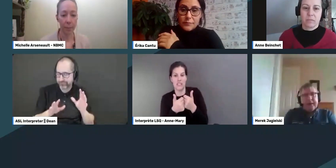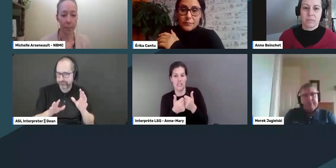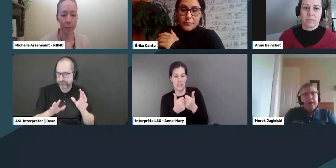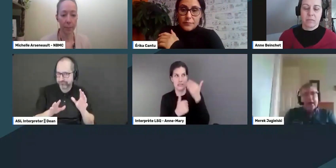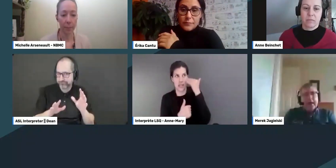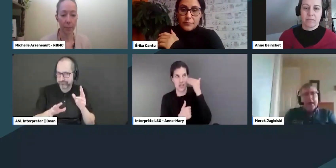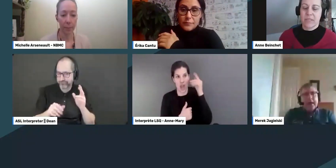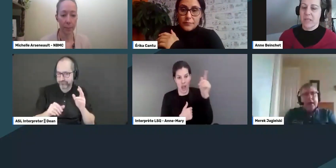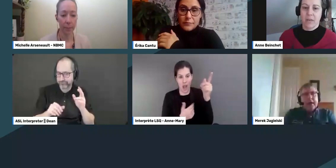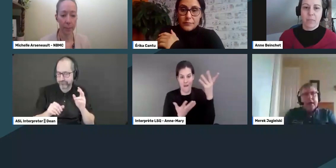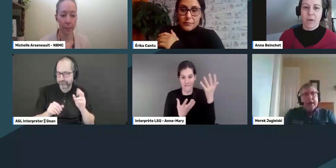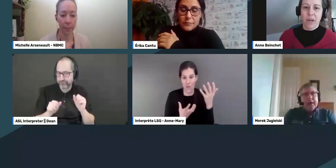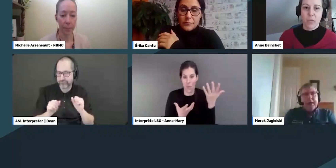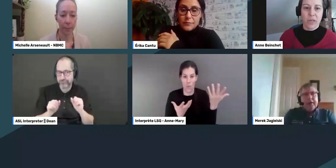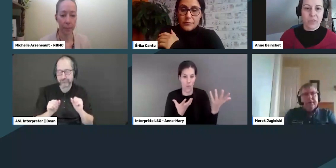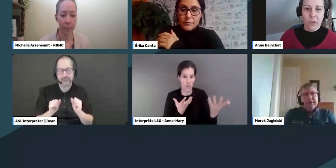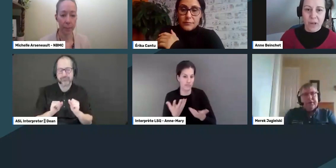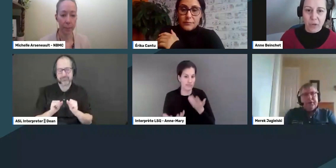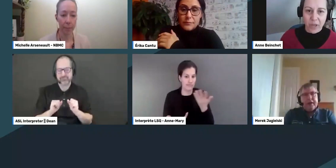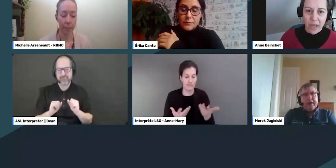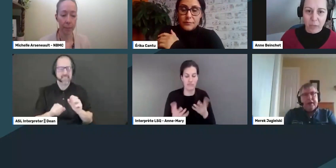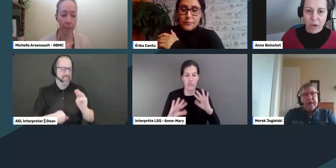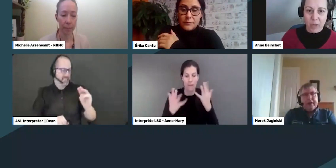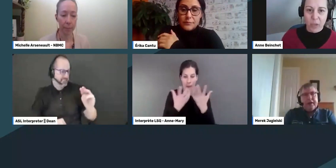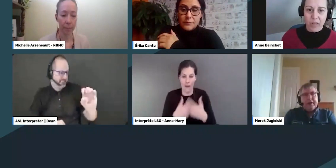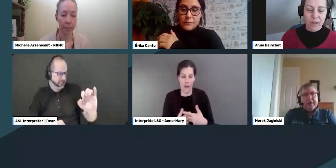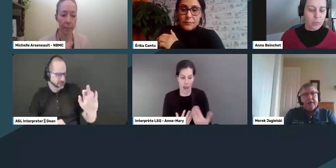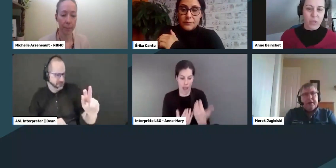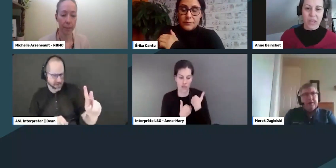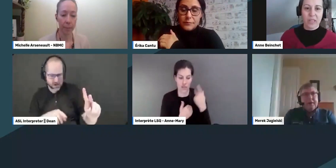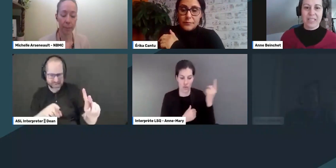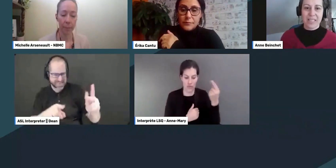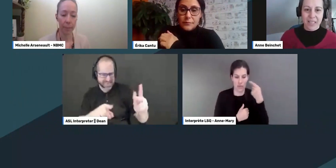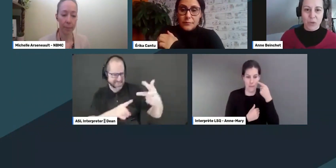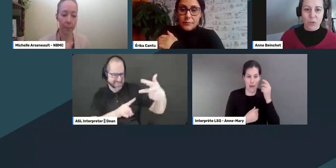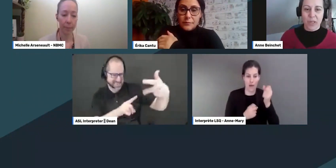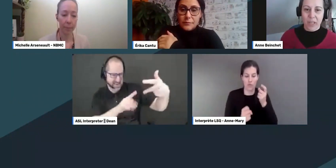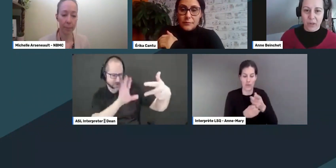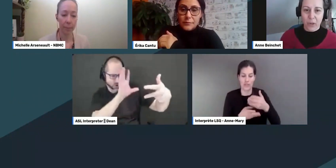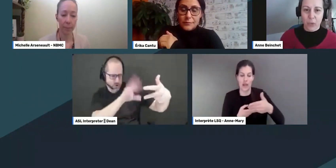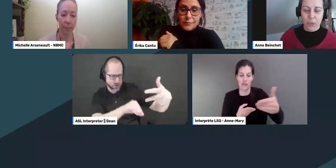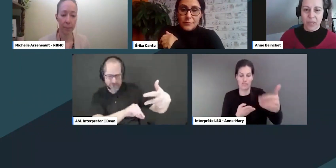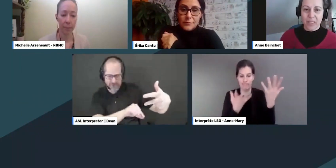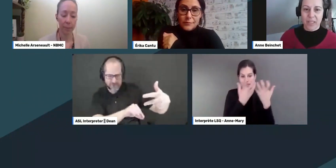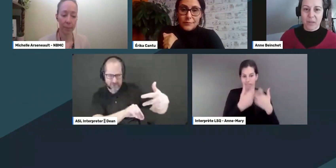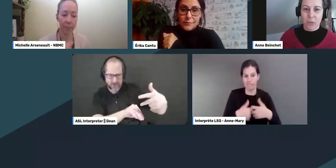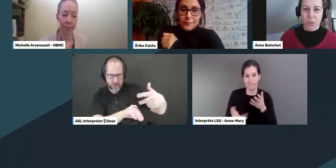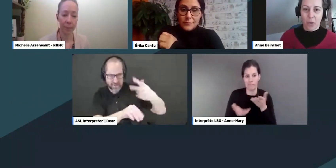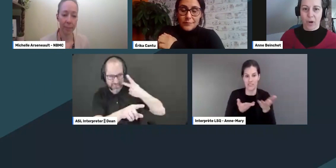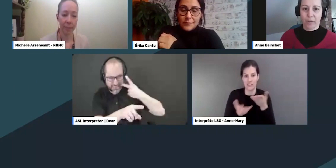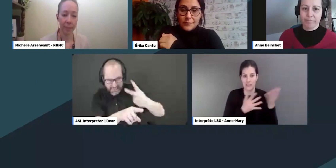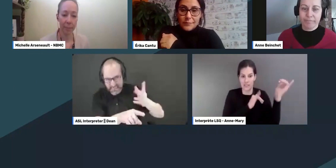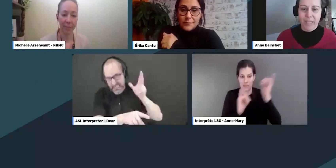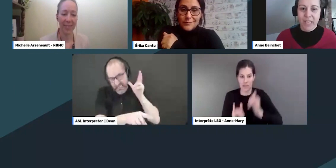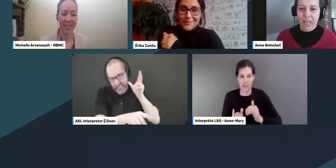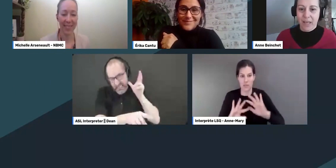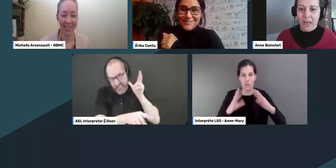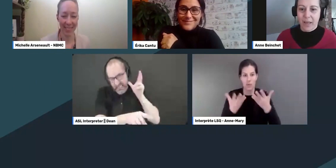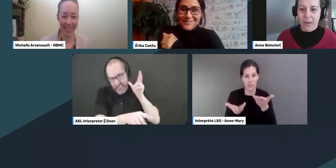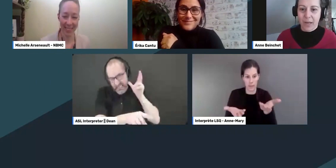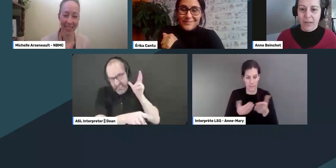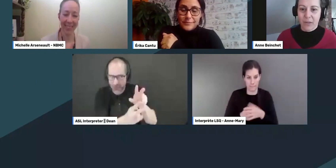Mais Eric, vous savez, dès que vous allumez votre caméra, on peut pas vous entendre. Je ne sais pas si